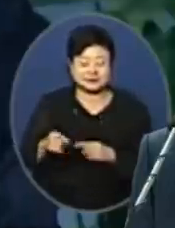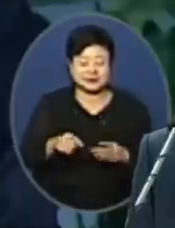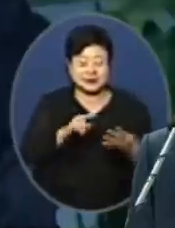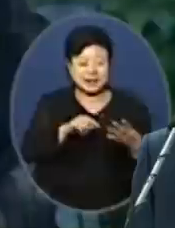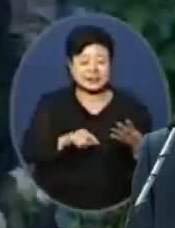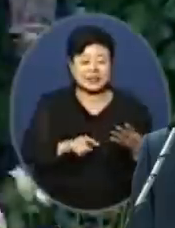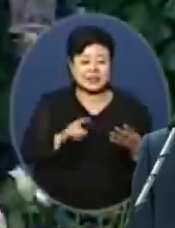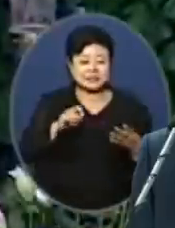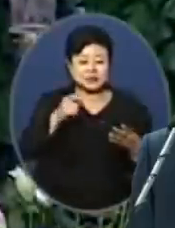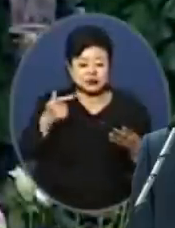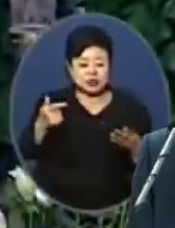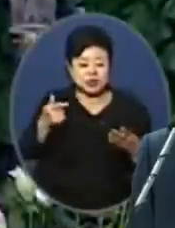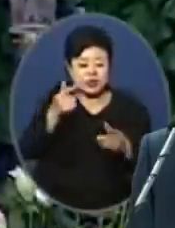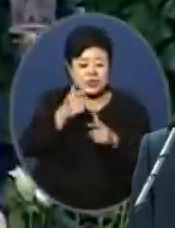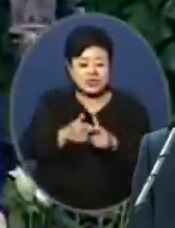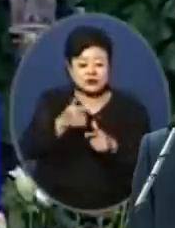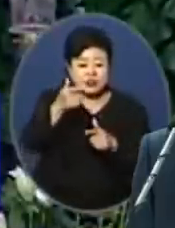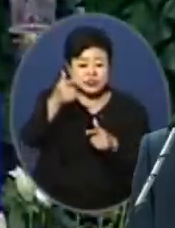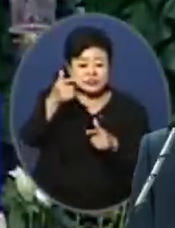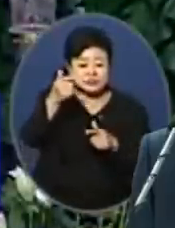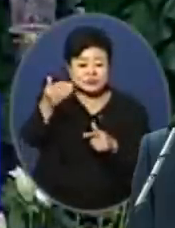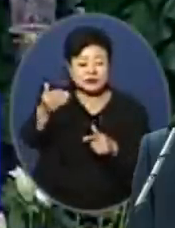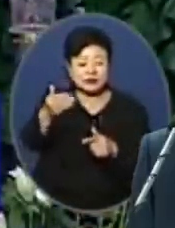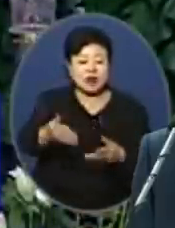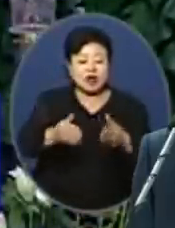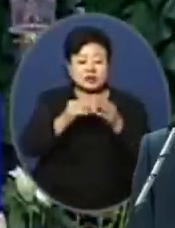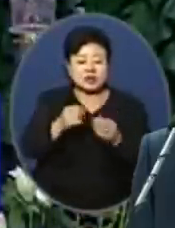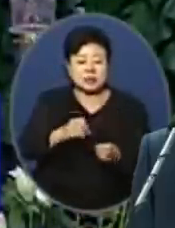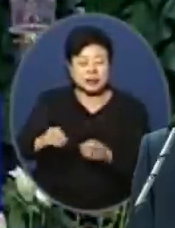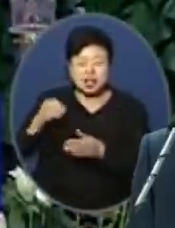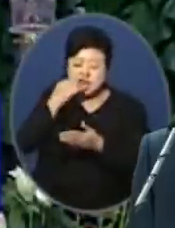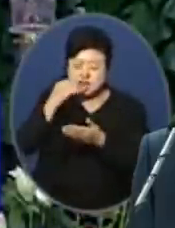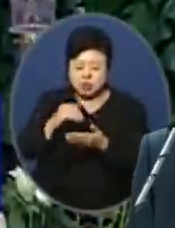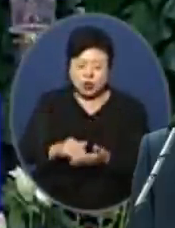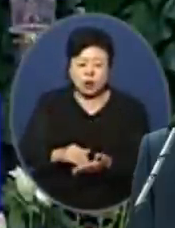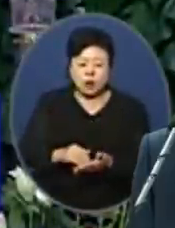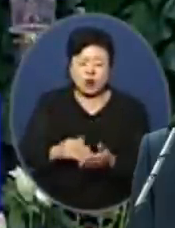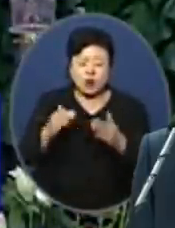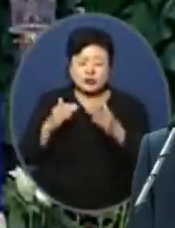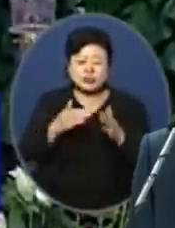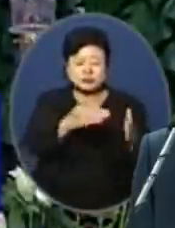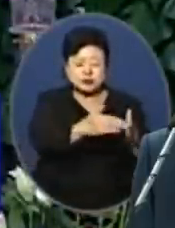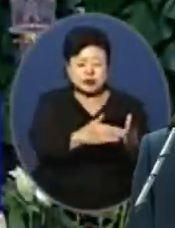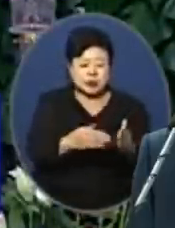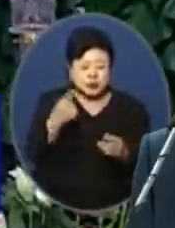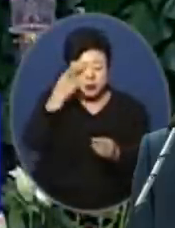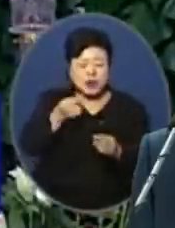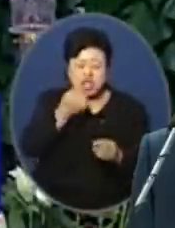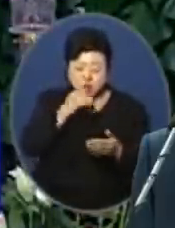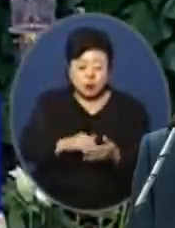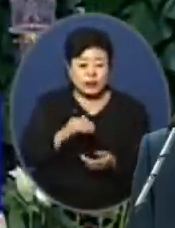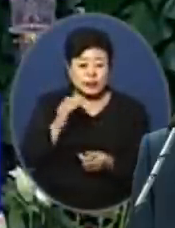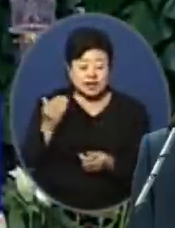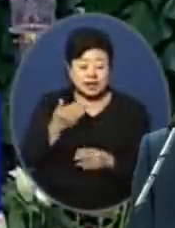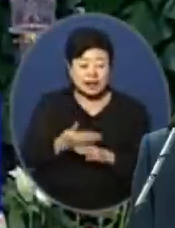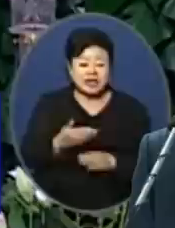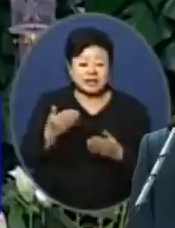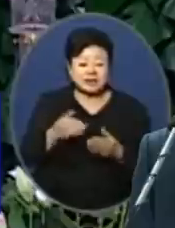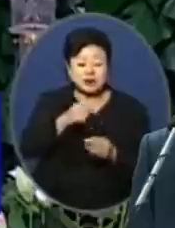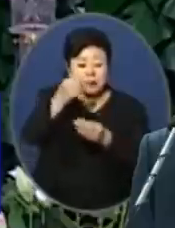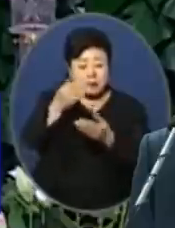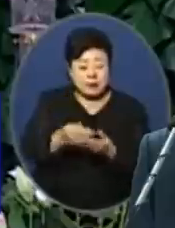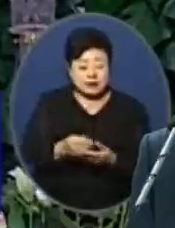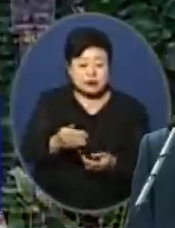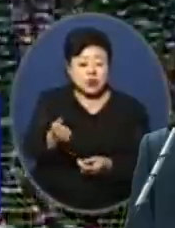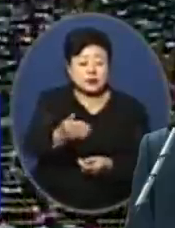4장 11절로 12절에 이 예수는 너희 건축자들의 버린 돌로서 집 모퉁이의 머리돌이 되었느니라. 다른 이로서